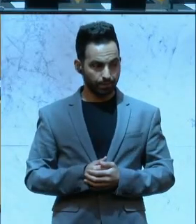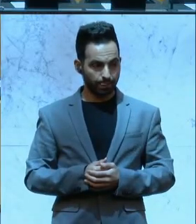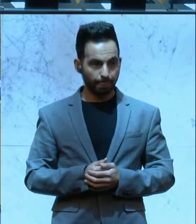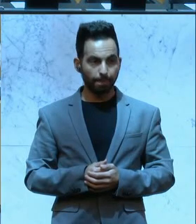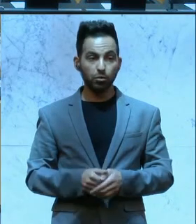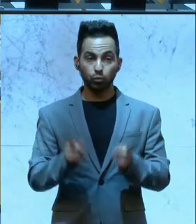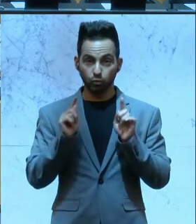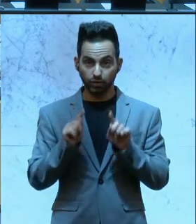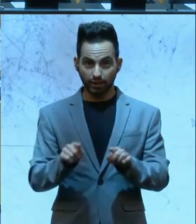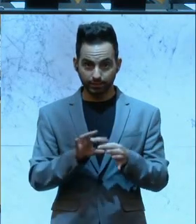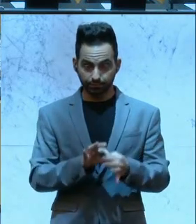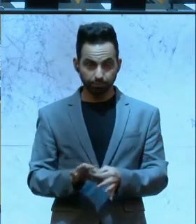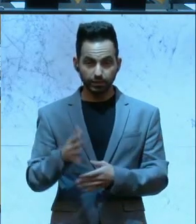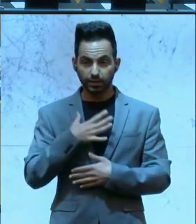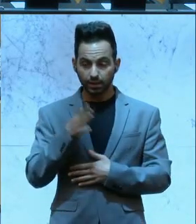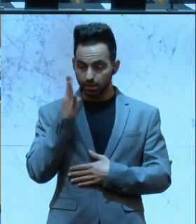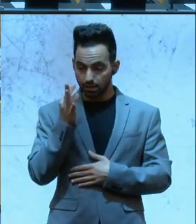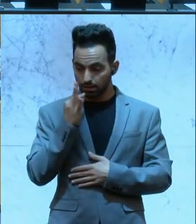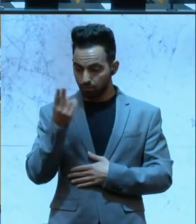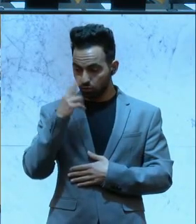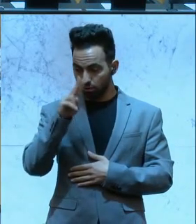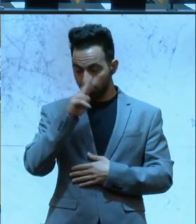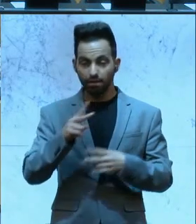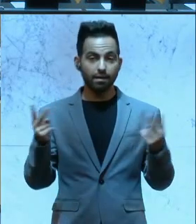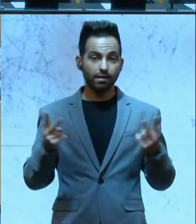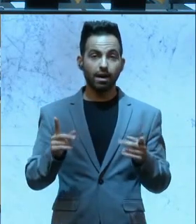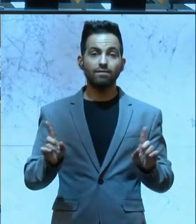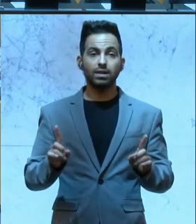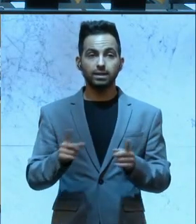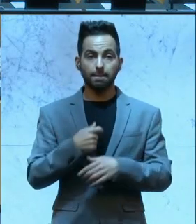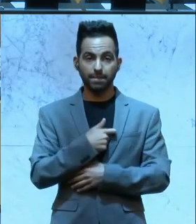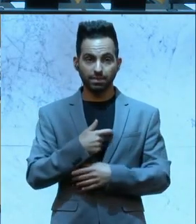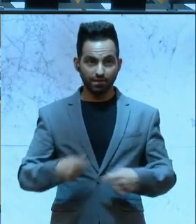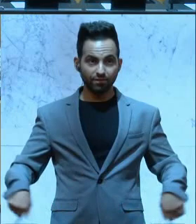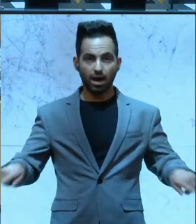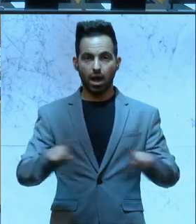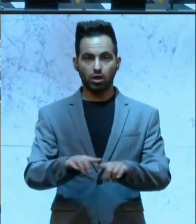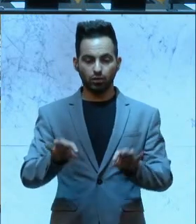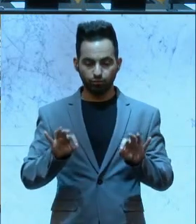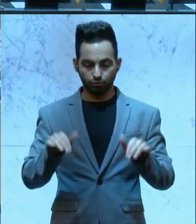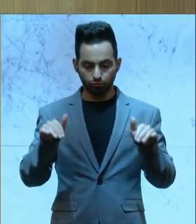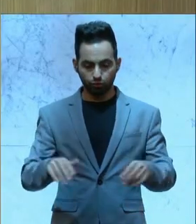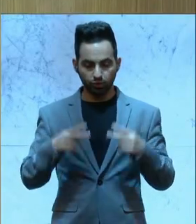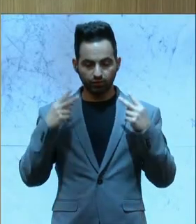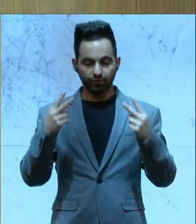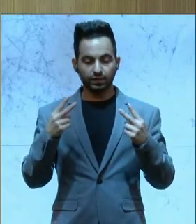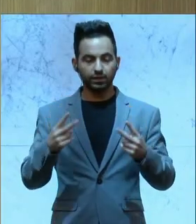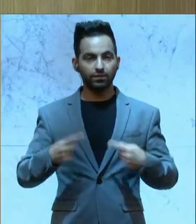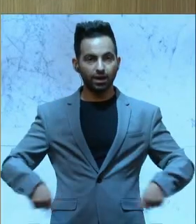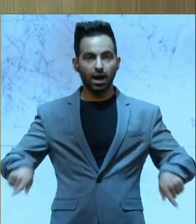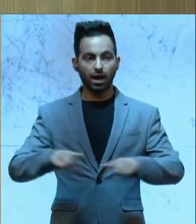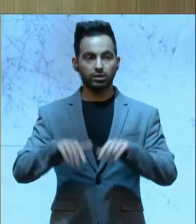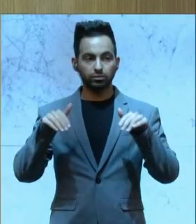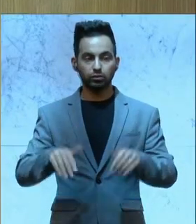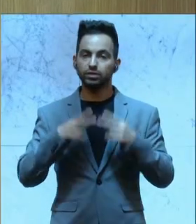Und das, meine Damen und Herren, egal in welcher Fraktion, muss uns doch allen wichtig sein. Es muss uns doch allen